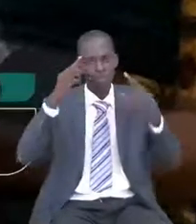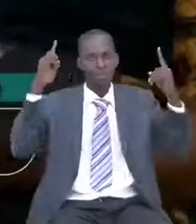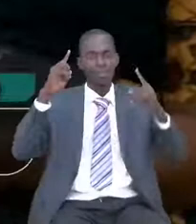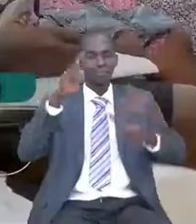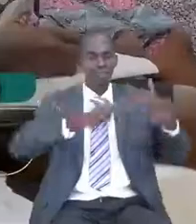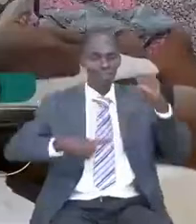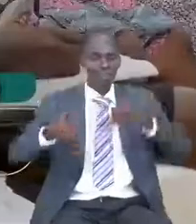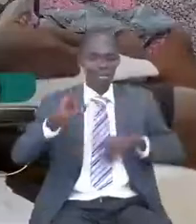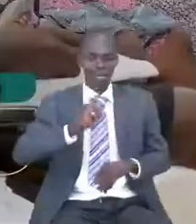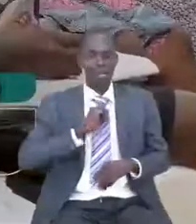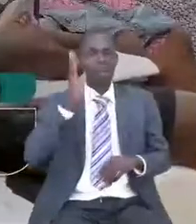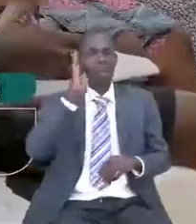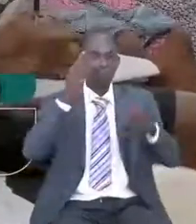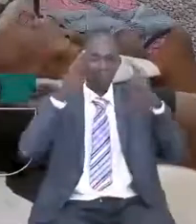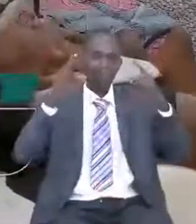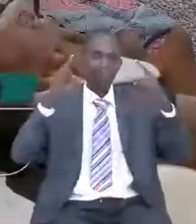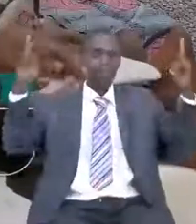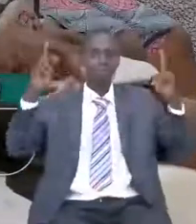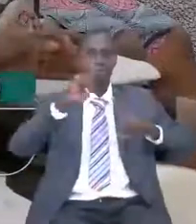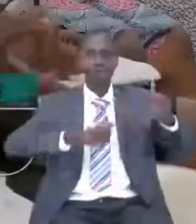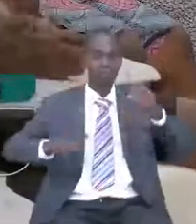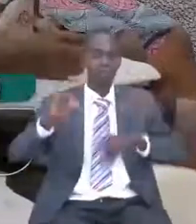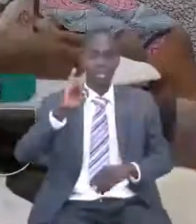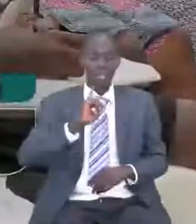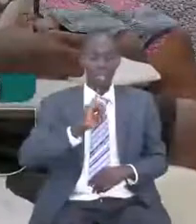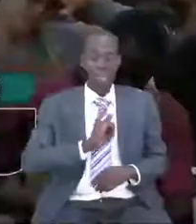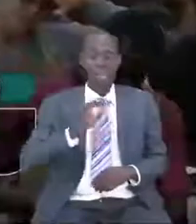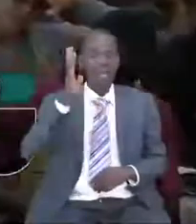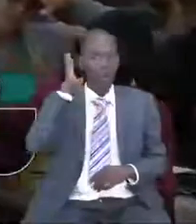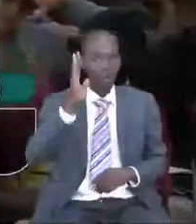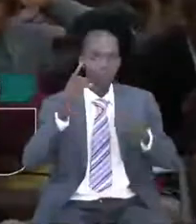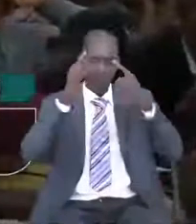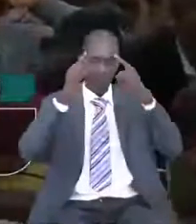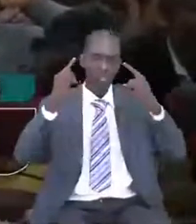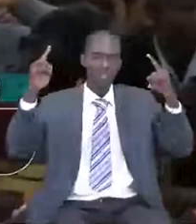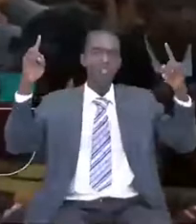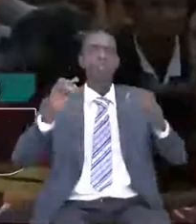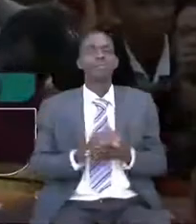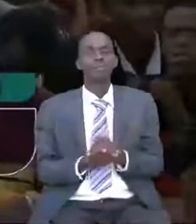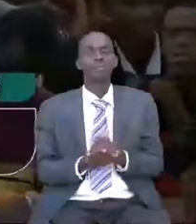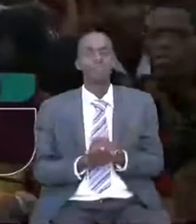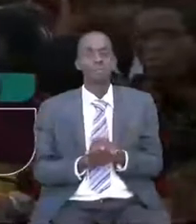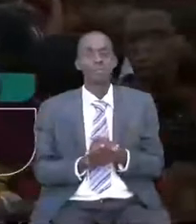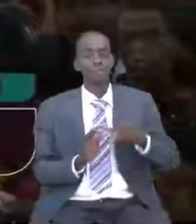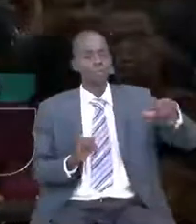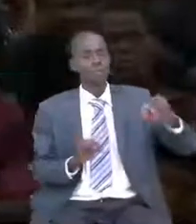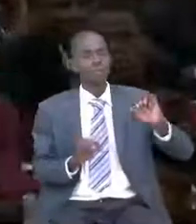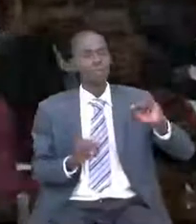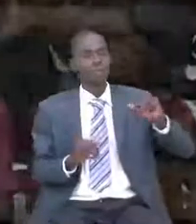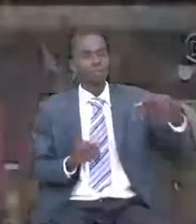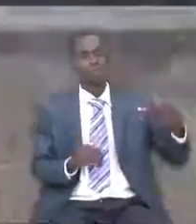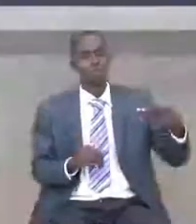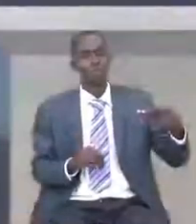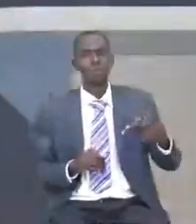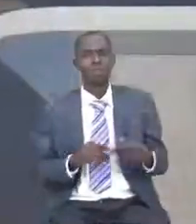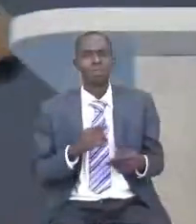réussir. Dis-le pour toi, non? Moi, je vais réussir. Joseph, aide-moi. Raconte-moi